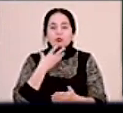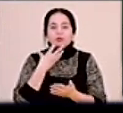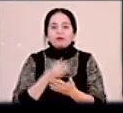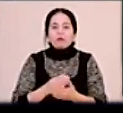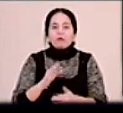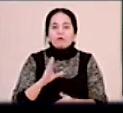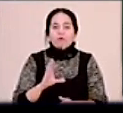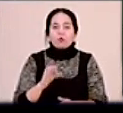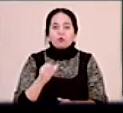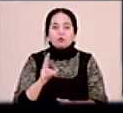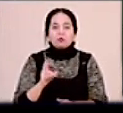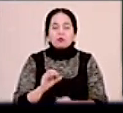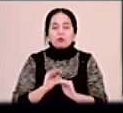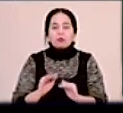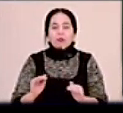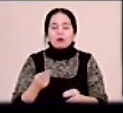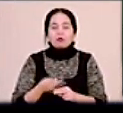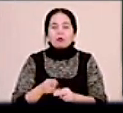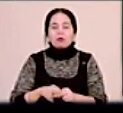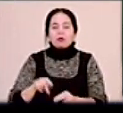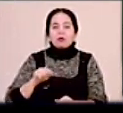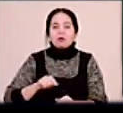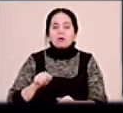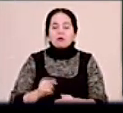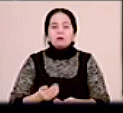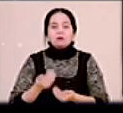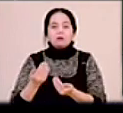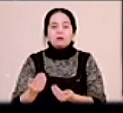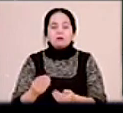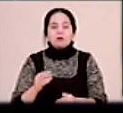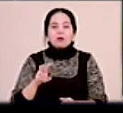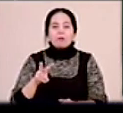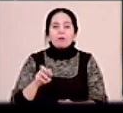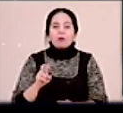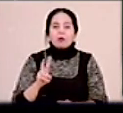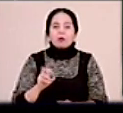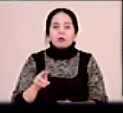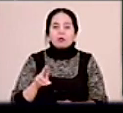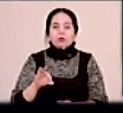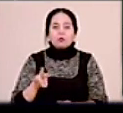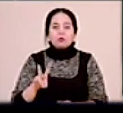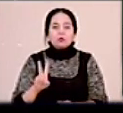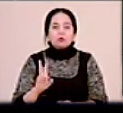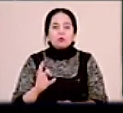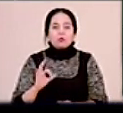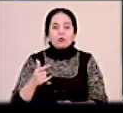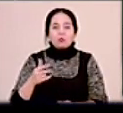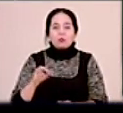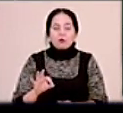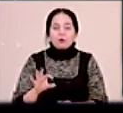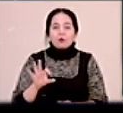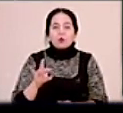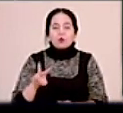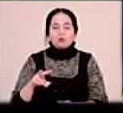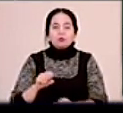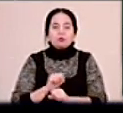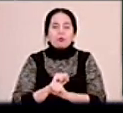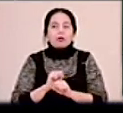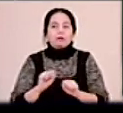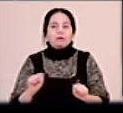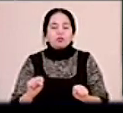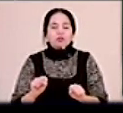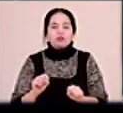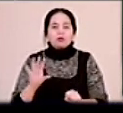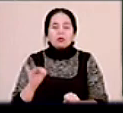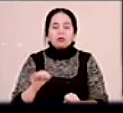войска. Ребята, это характеристика Александра Македонского. Он самоотверженно